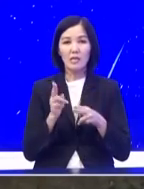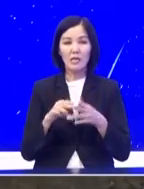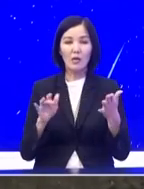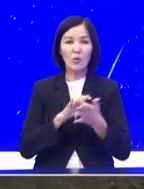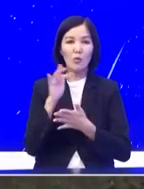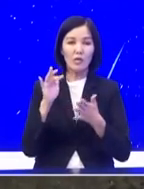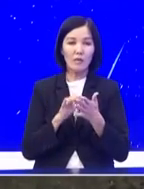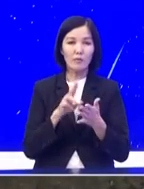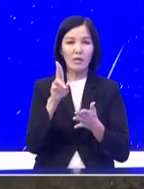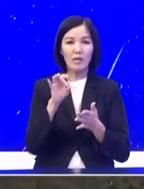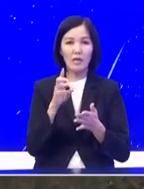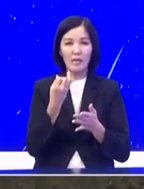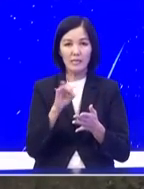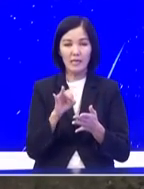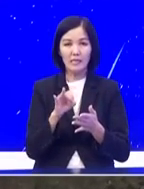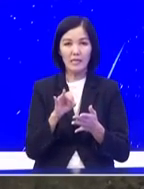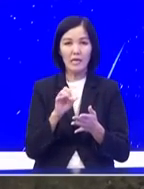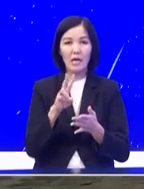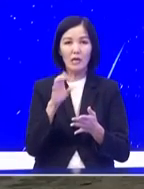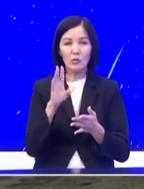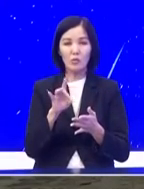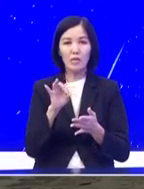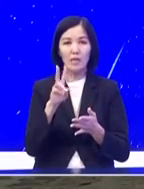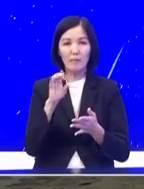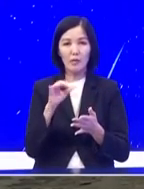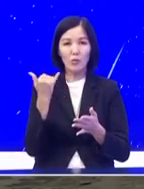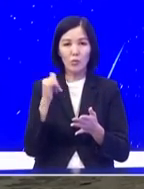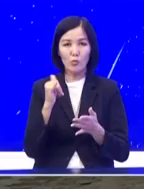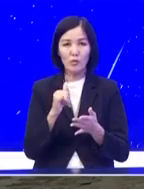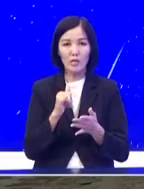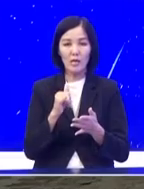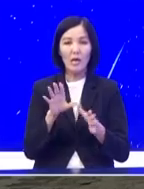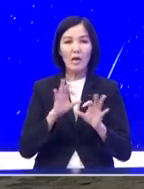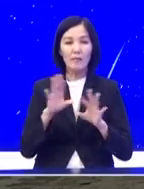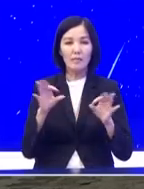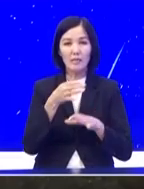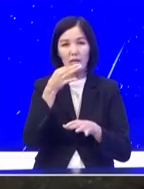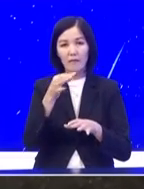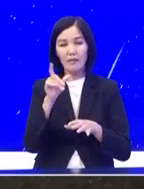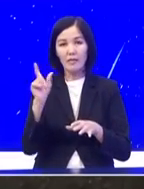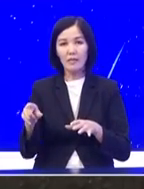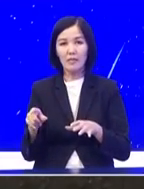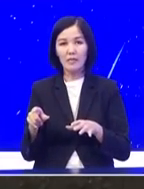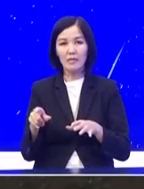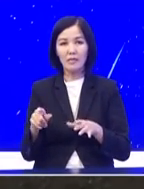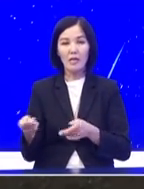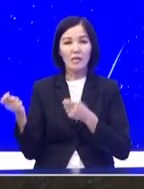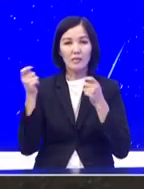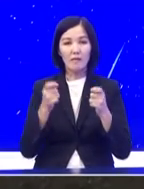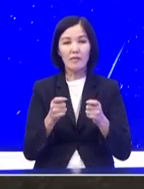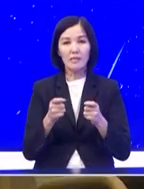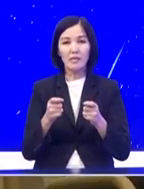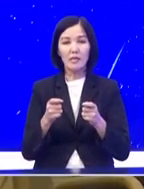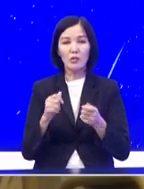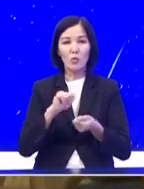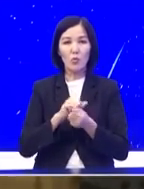не завезен уголь. Это город Капшигай, Карасайский, Аксуский, Раимбекский и Уйгурские районы. Как и объяснили ответственные лица, завозить